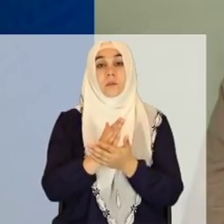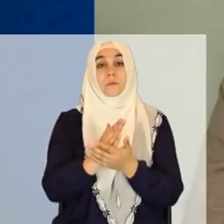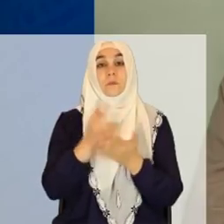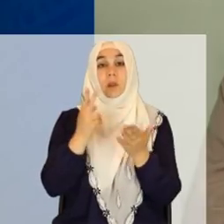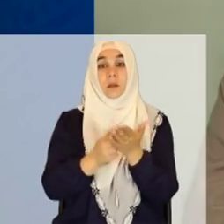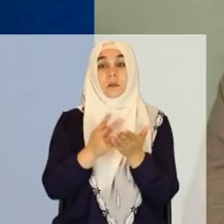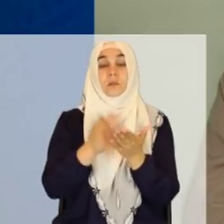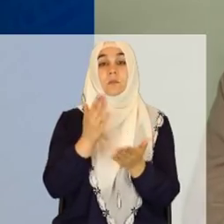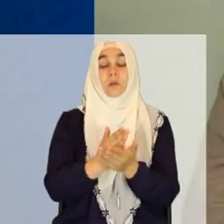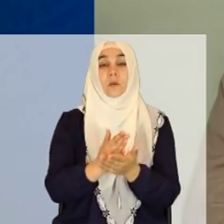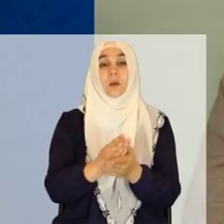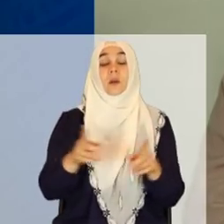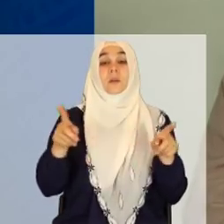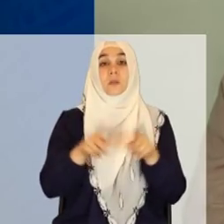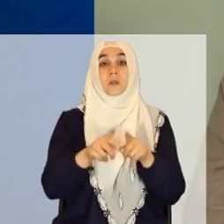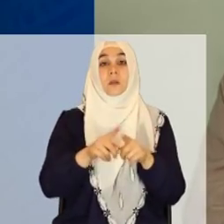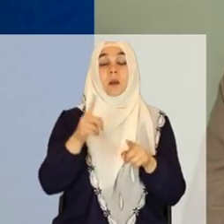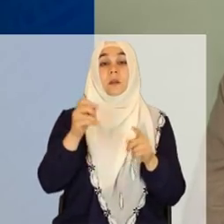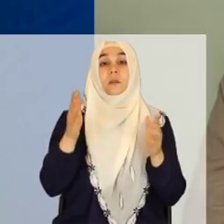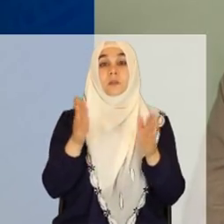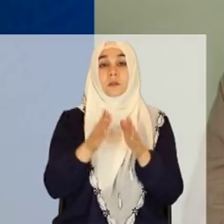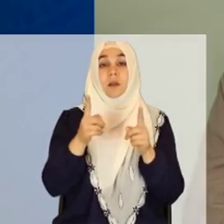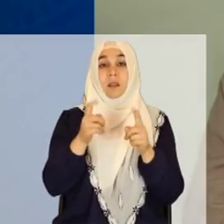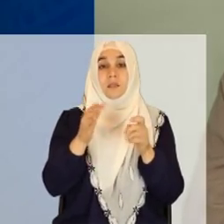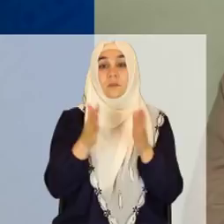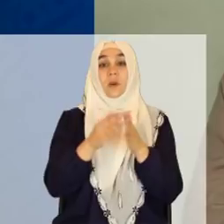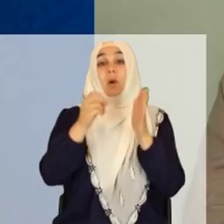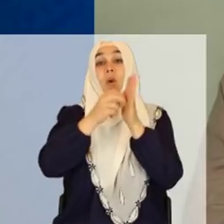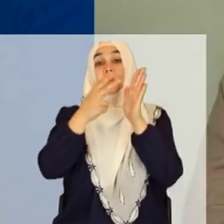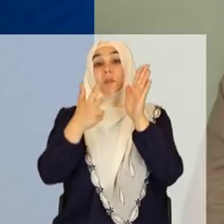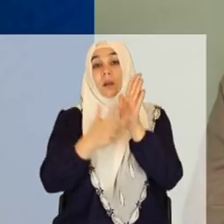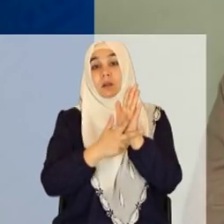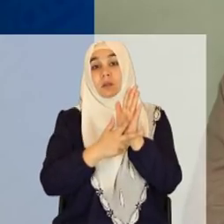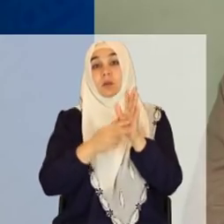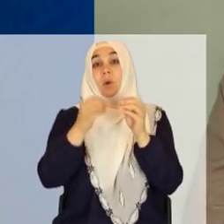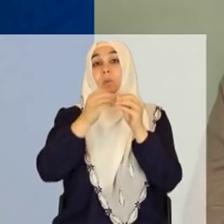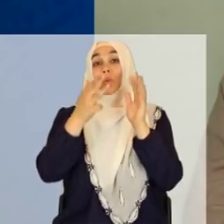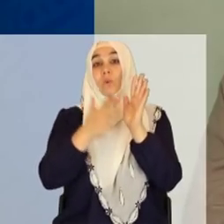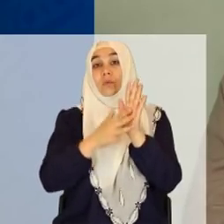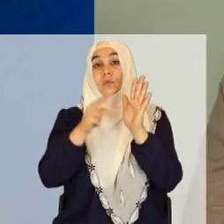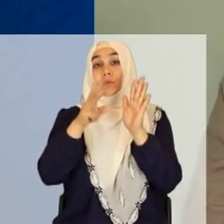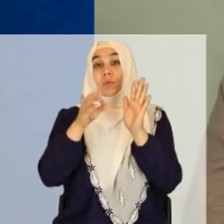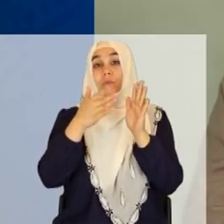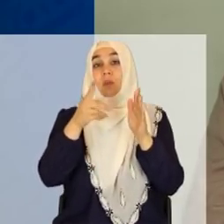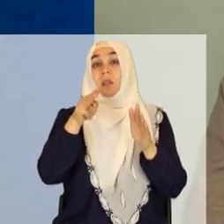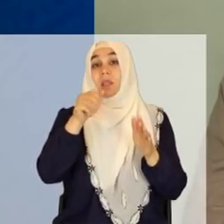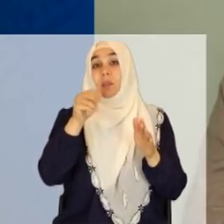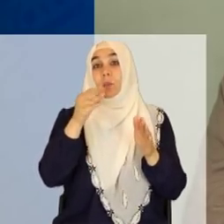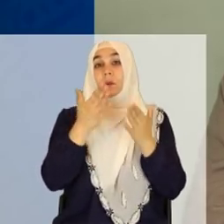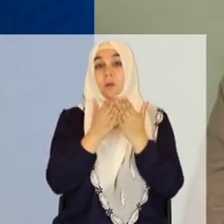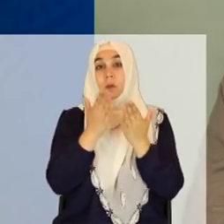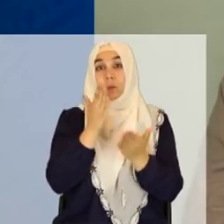topgan bo'ladi. İnşallah hadisi ve hayatını 18. cüzü çıkıyaptı. Şunda tıp